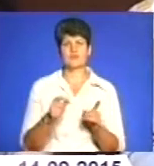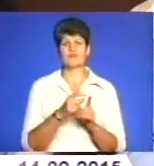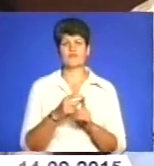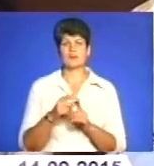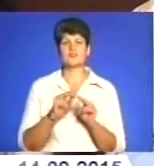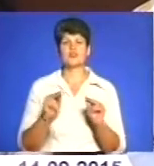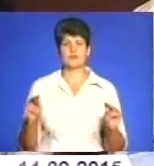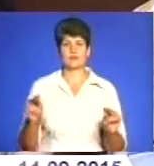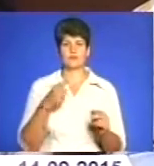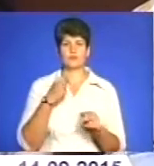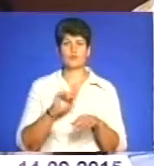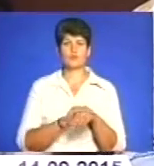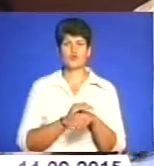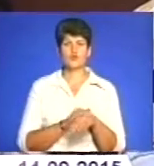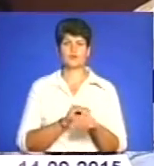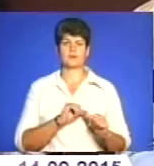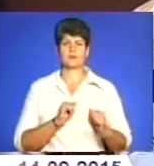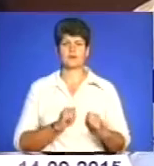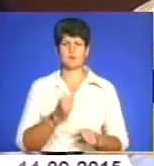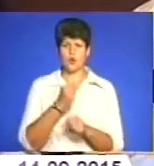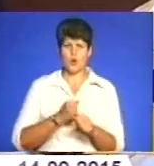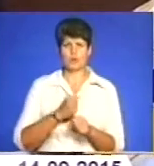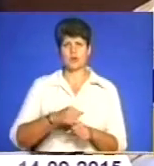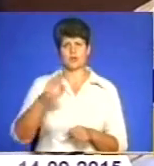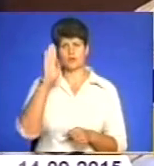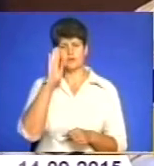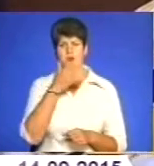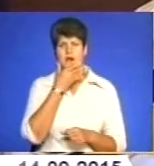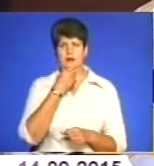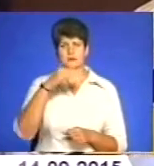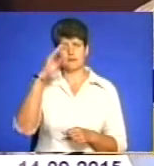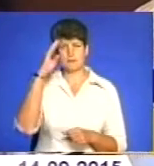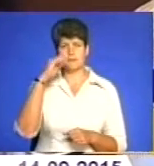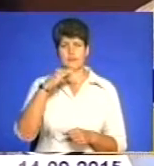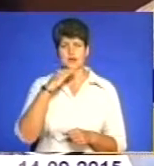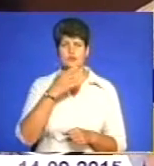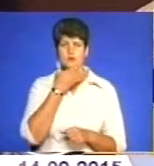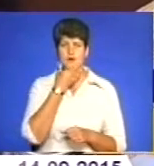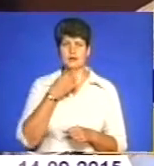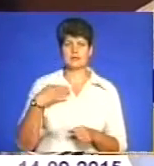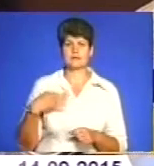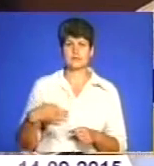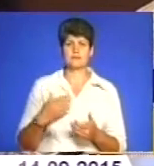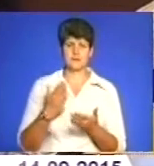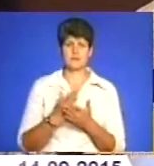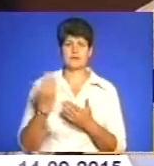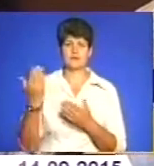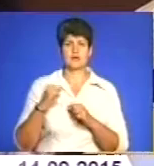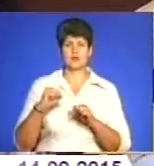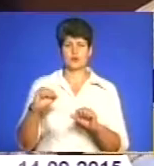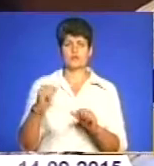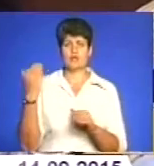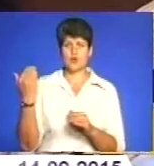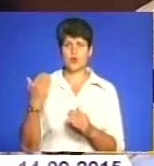був добрим, щирим, роботящим хлопцем, гарним батьком, гарним сином. Тепер він став героєм. Тепер вже на його